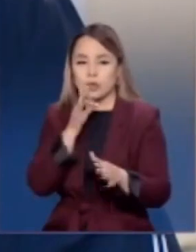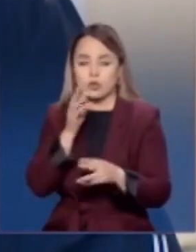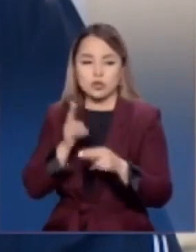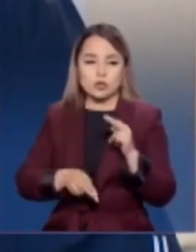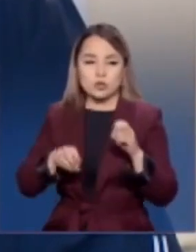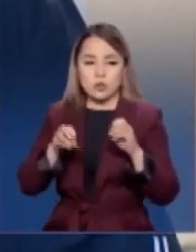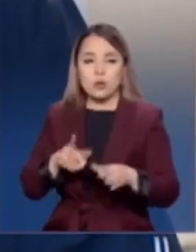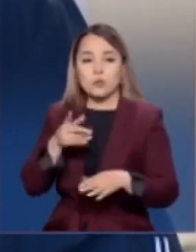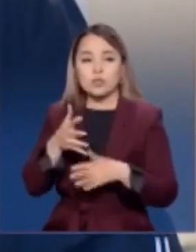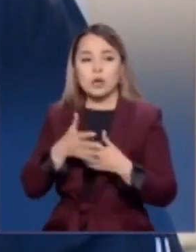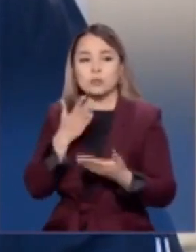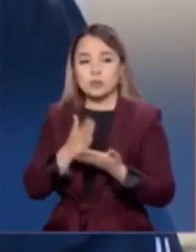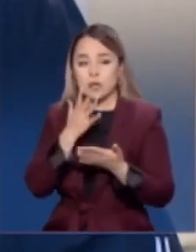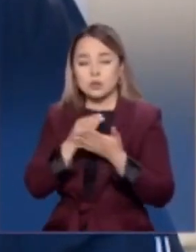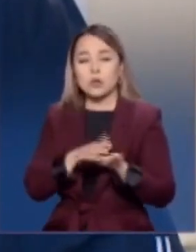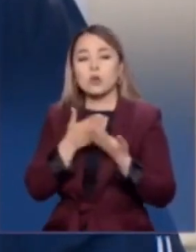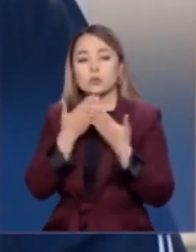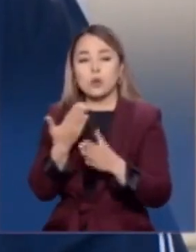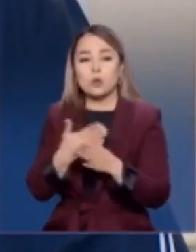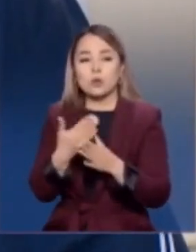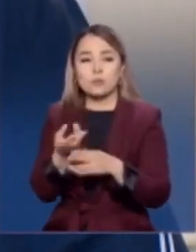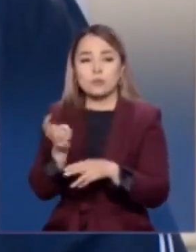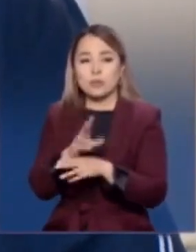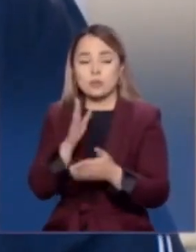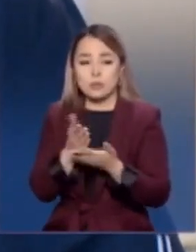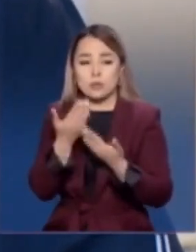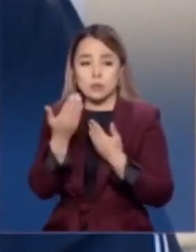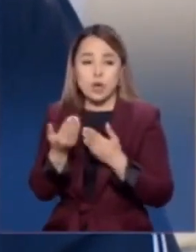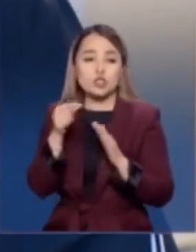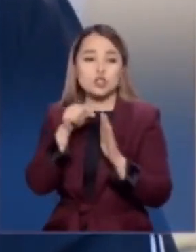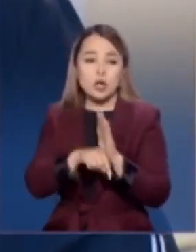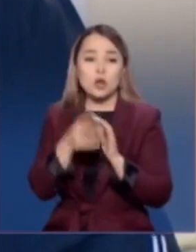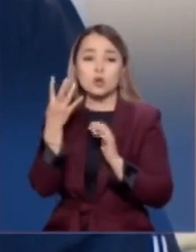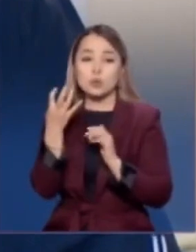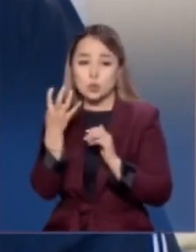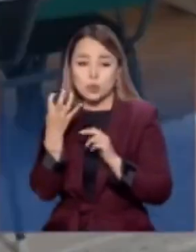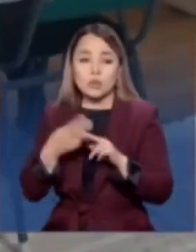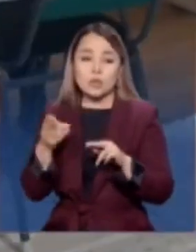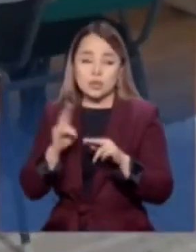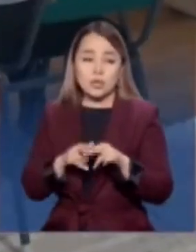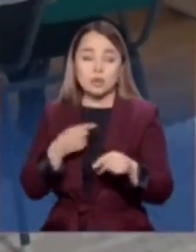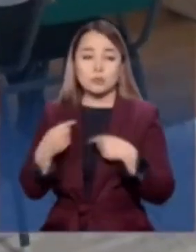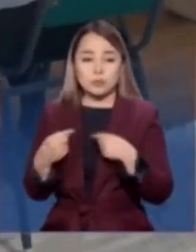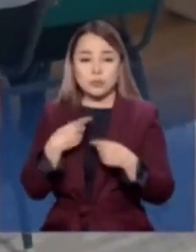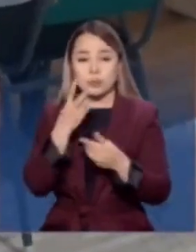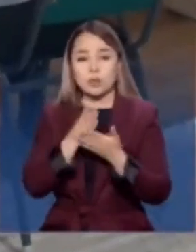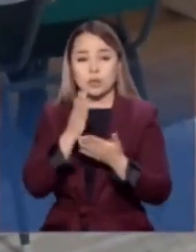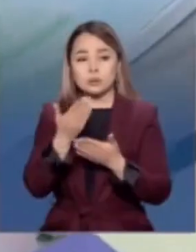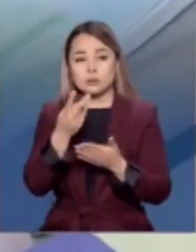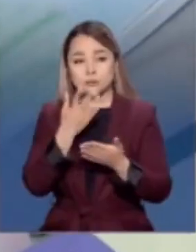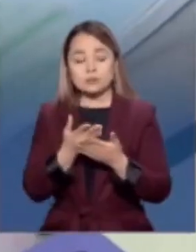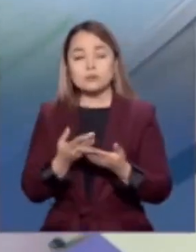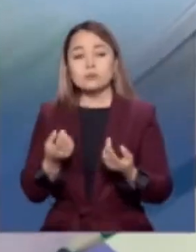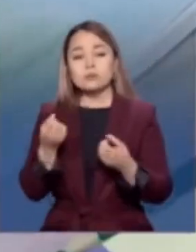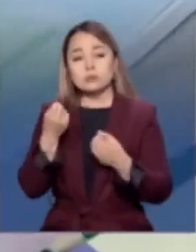1500 адам кеп көмекке жүгінеді. Оның ішінде 400-і осы зорлық-зомбылық көргендер,